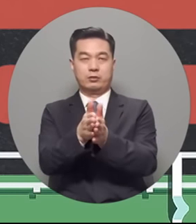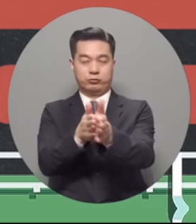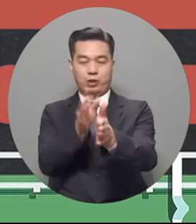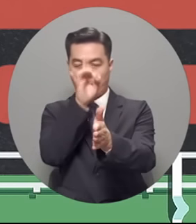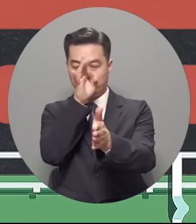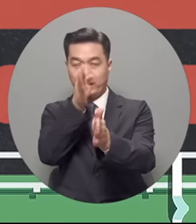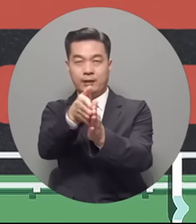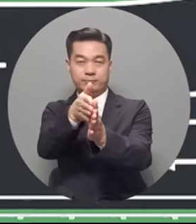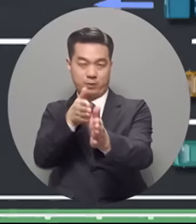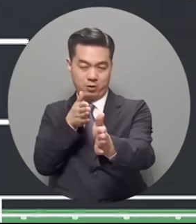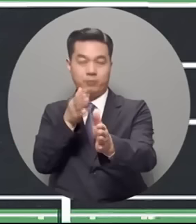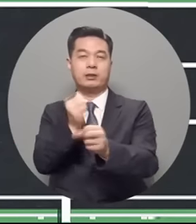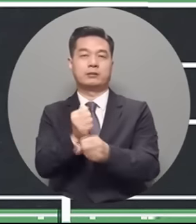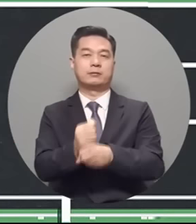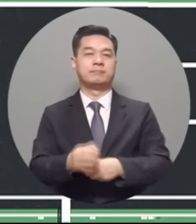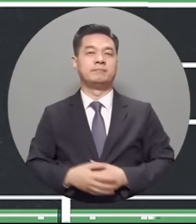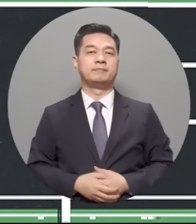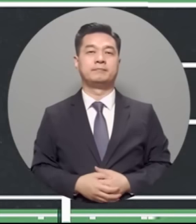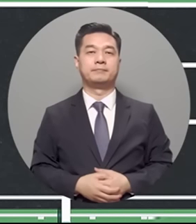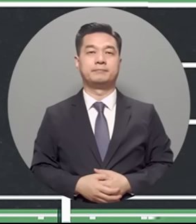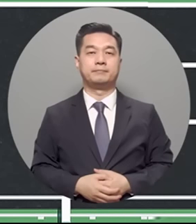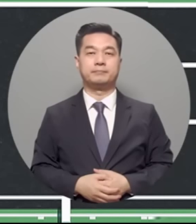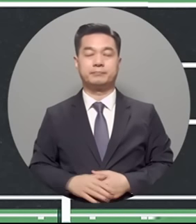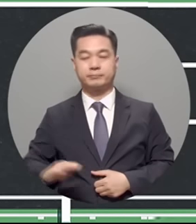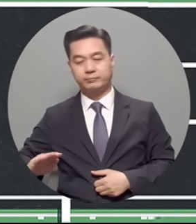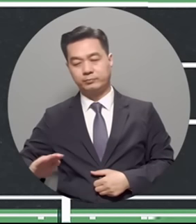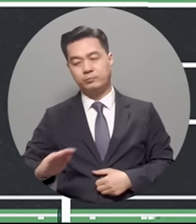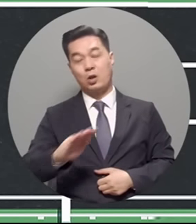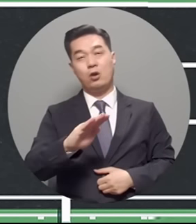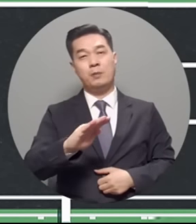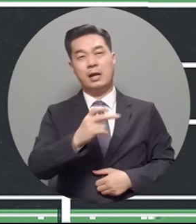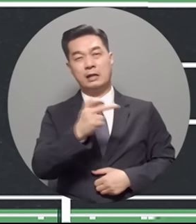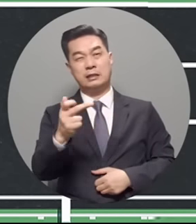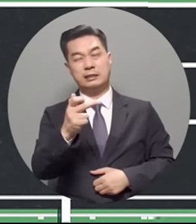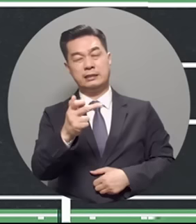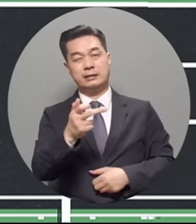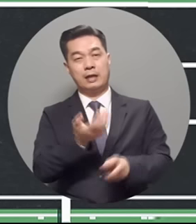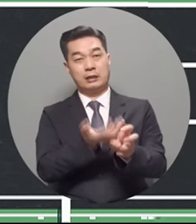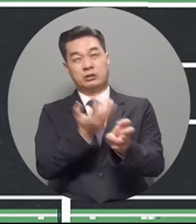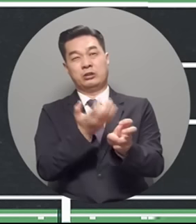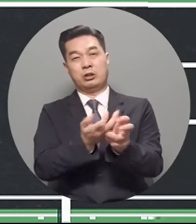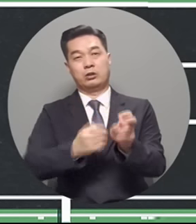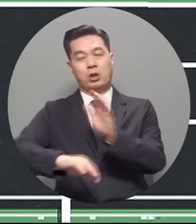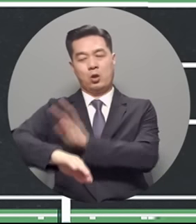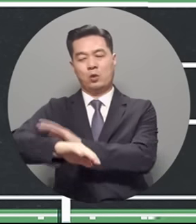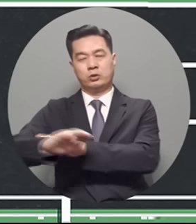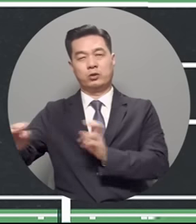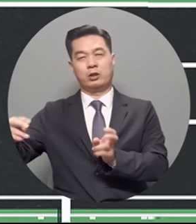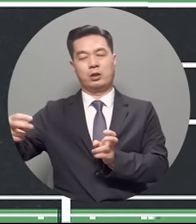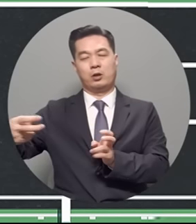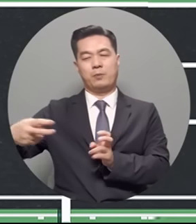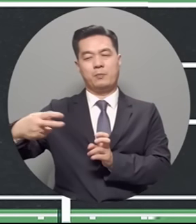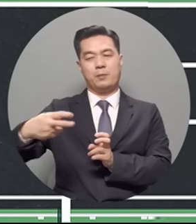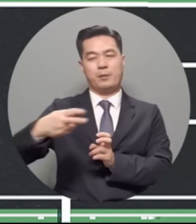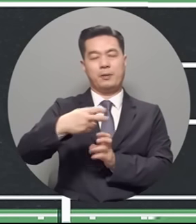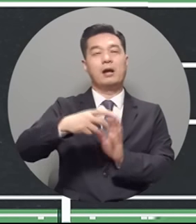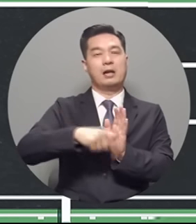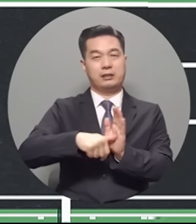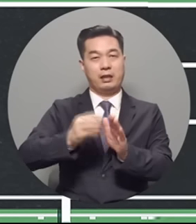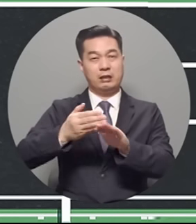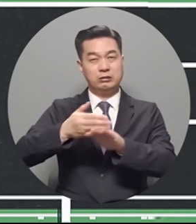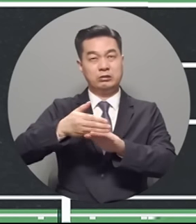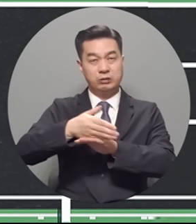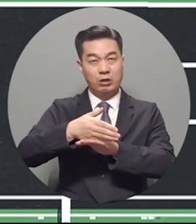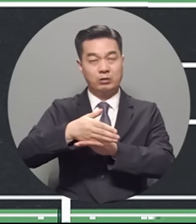분리대를 설치합니다. 오르막 차로에서 대형 차량들이 맨 우측 차선에서 합류할 때 저속 차량이 차들이